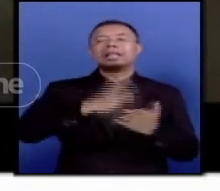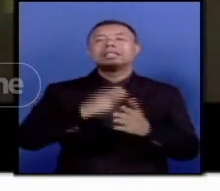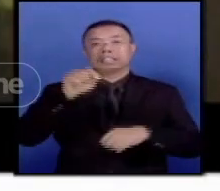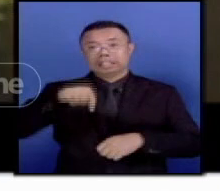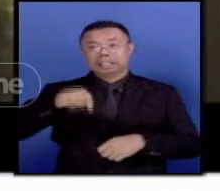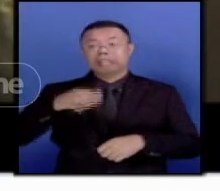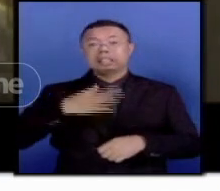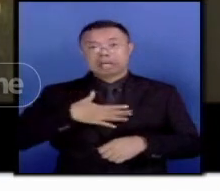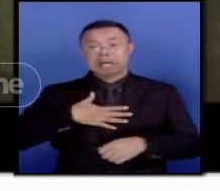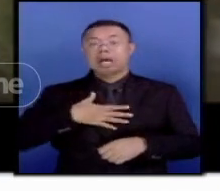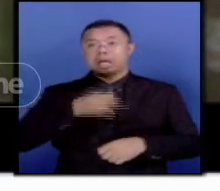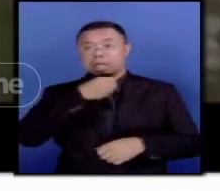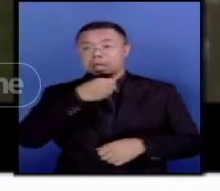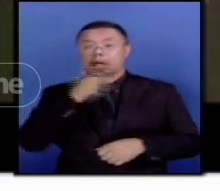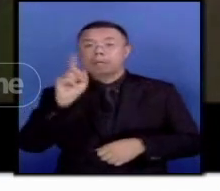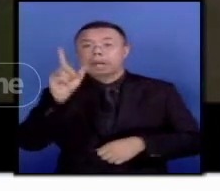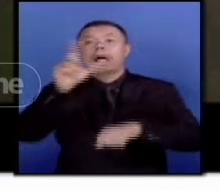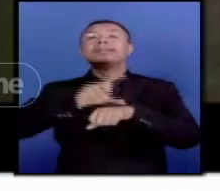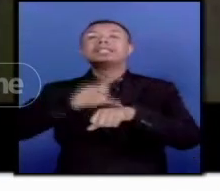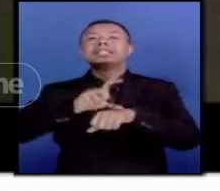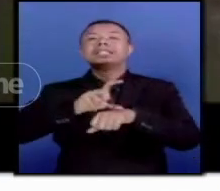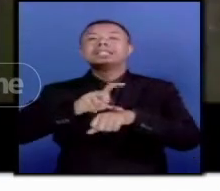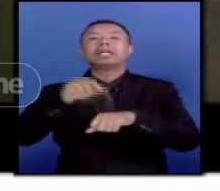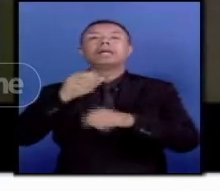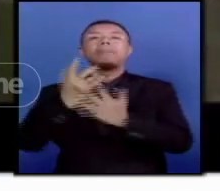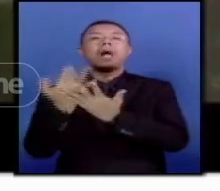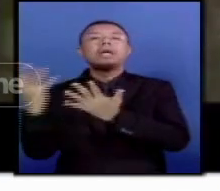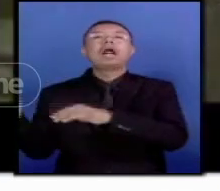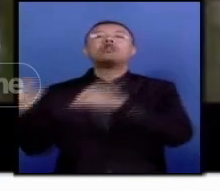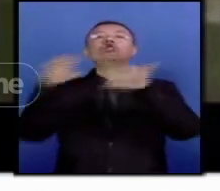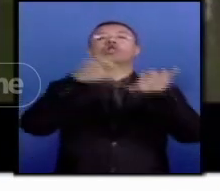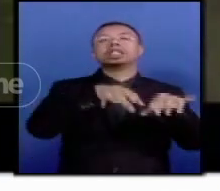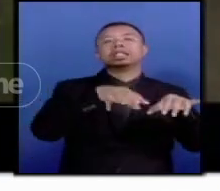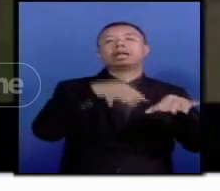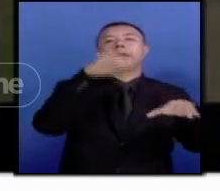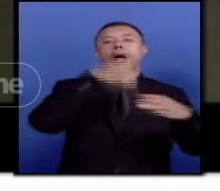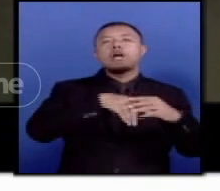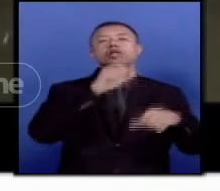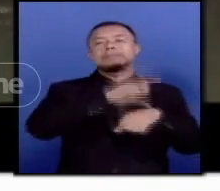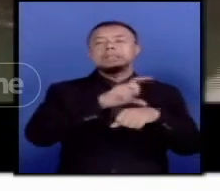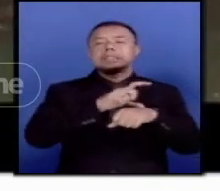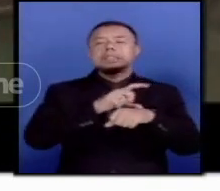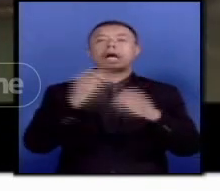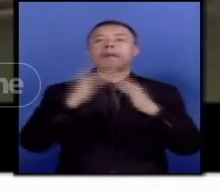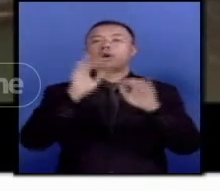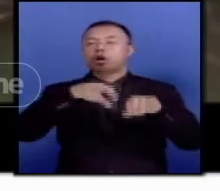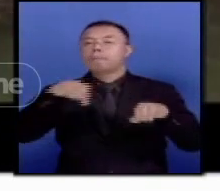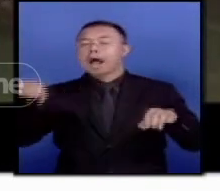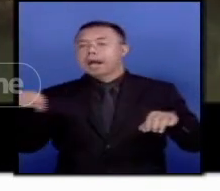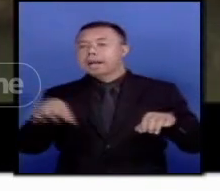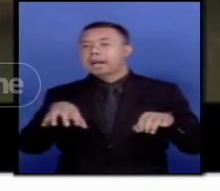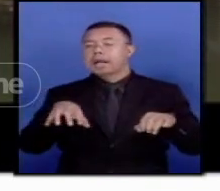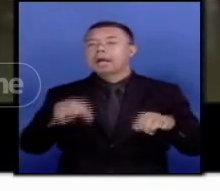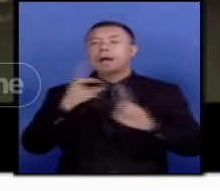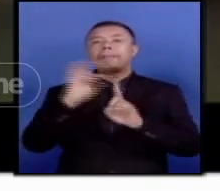merupakan sebuah masjid yang dijadikan tempat pengungsi oleh warga yang perumahan di warga yang berada di